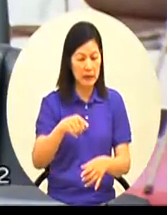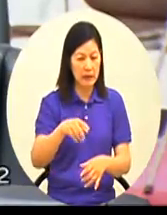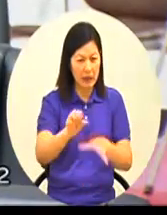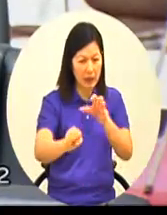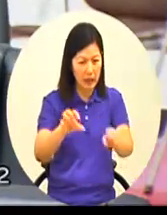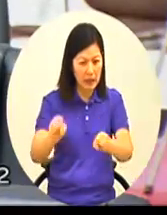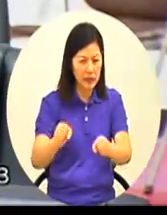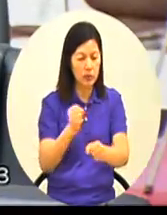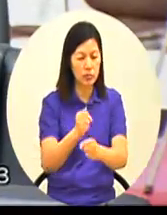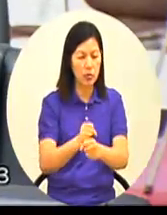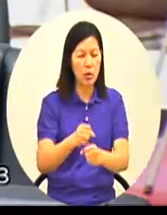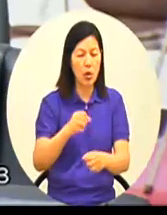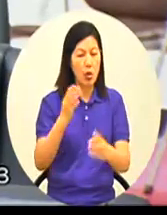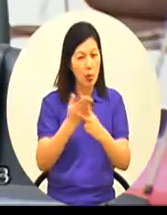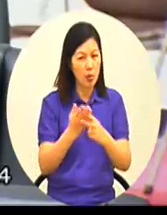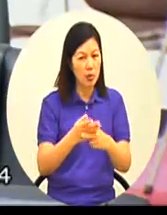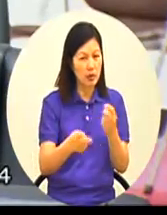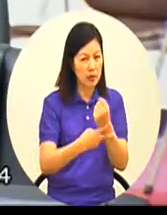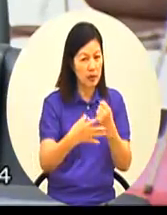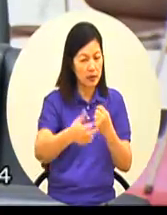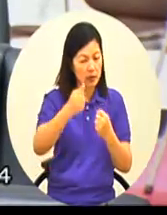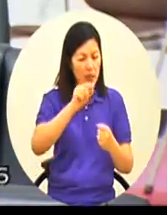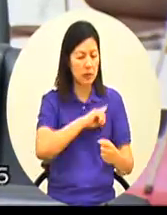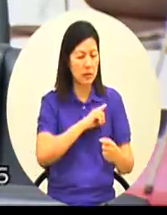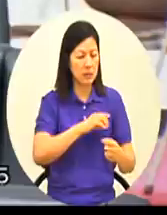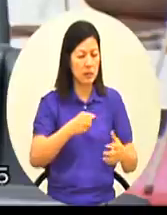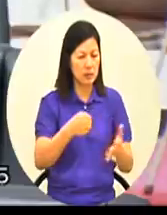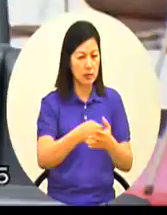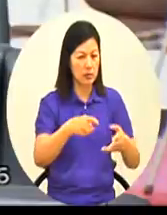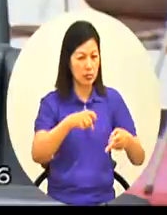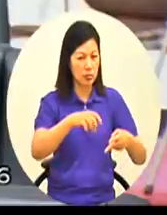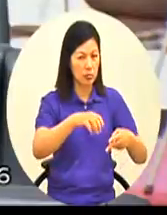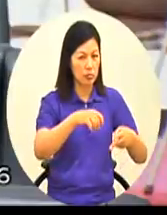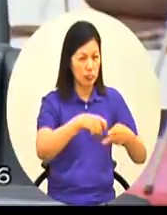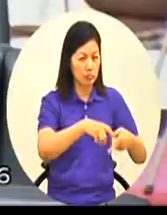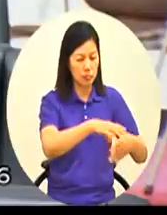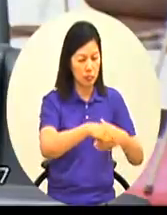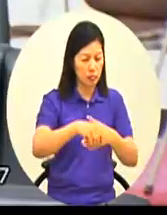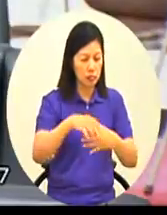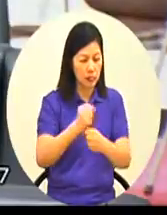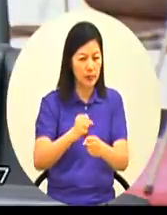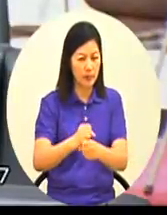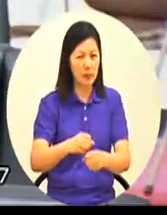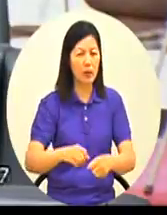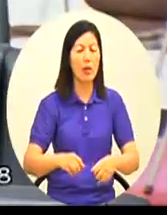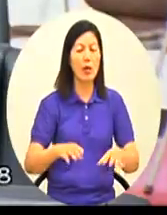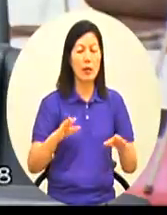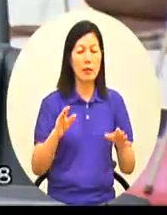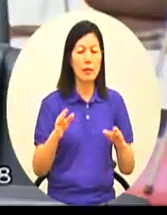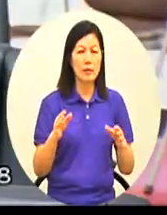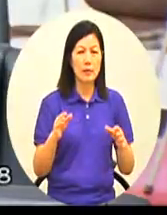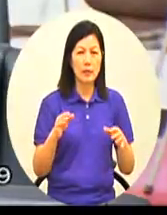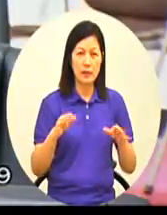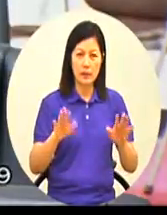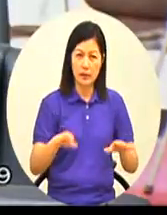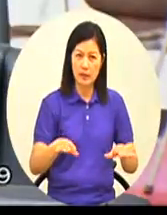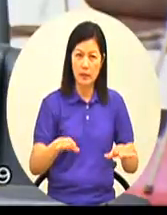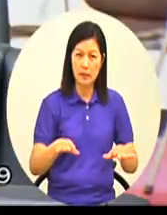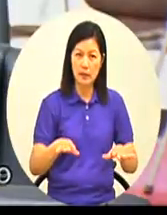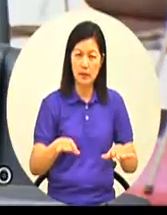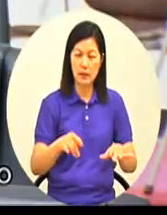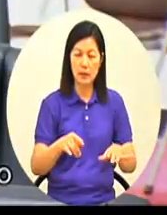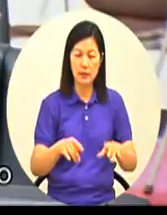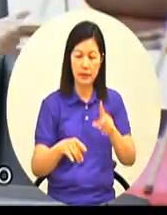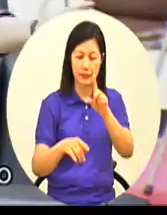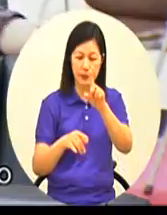或者要里长自己带着志工哈，那也应付不了。但现在哦，今天 今天的已经十一号了，我们的零